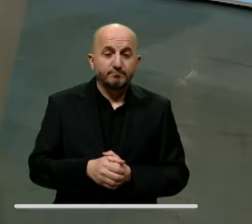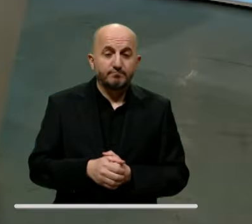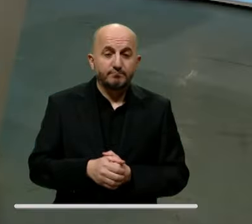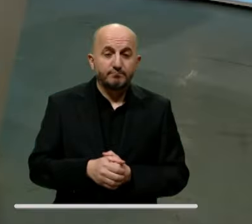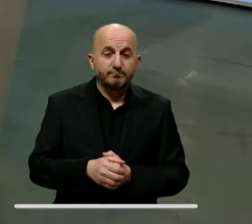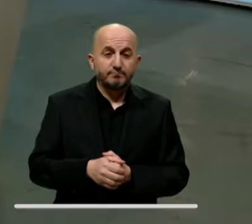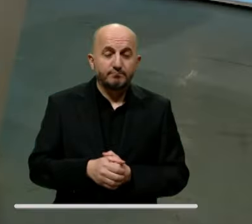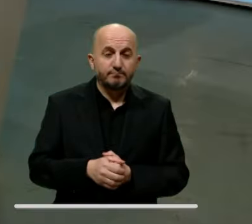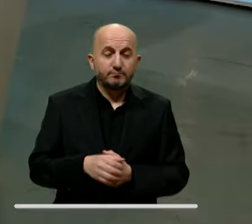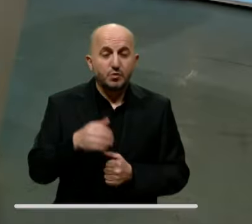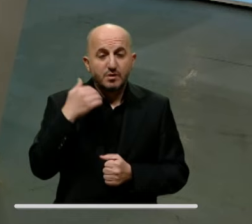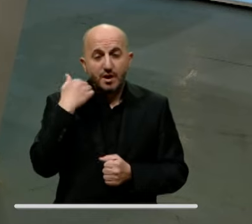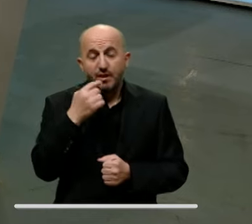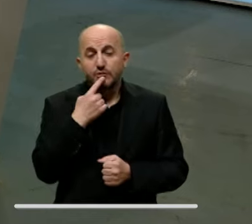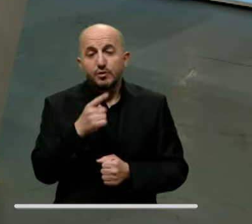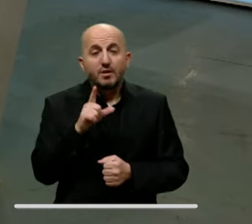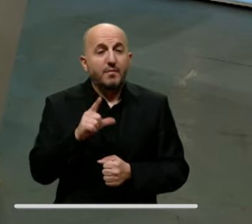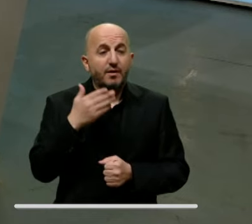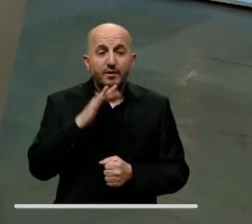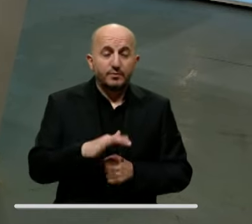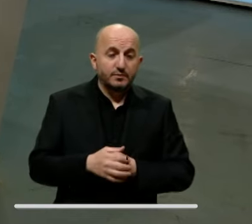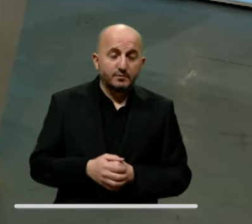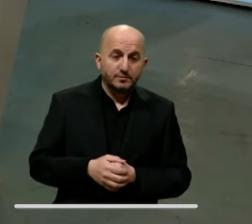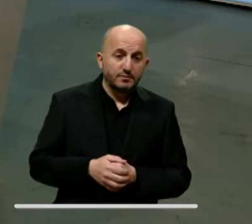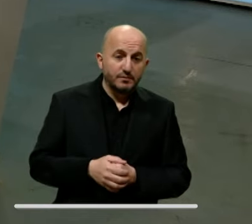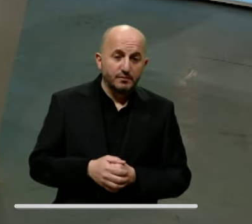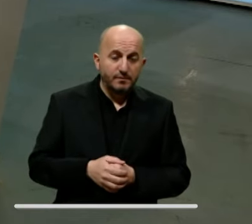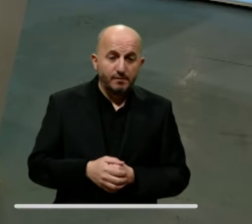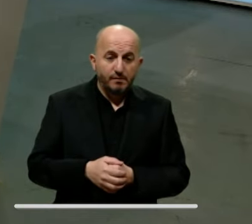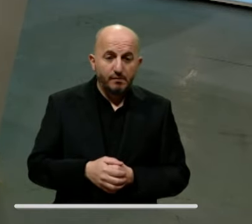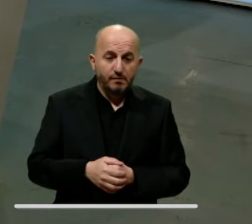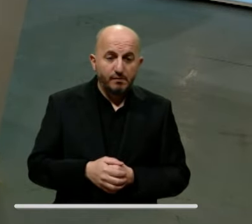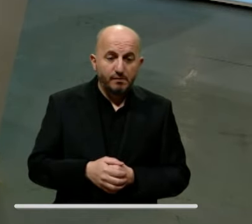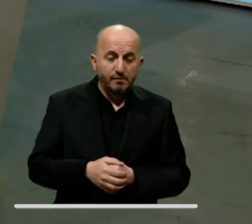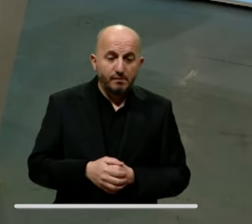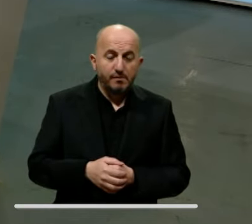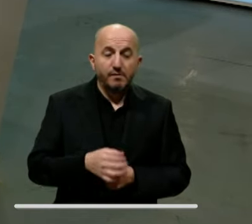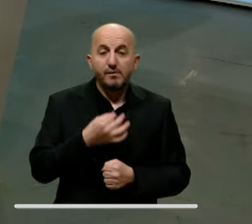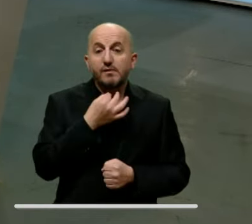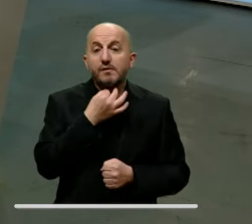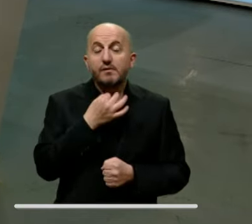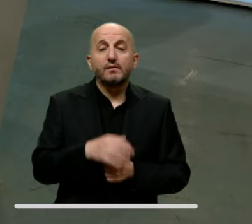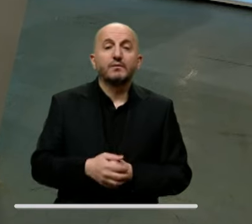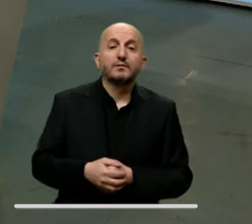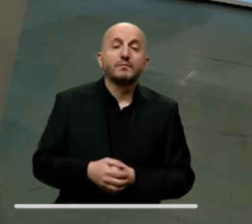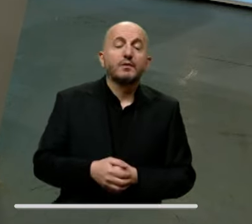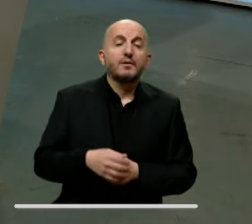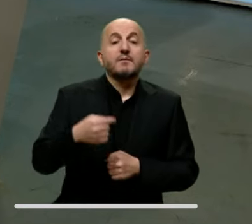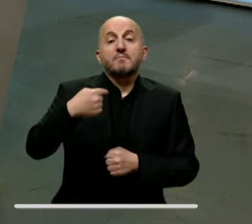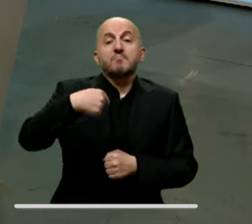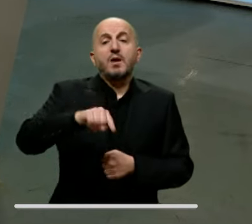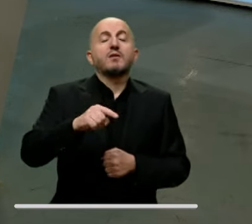yalanı söylemeye gerek yok Elbette y v bozdurdum gönderdim bua gerek yok Peki teşekkür ederiz hocam Mehir borcu Bir